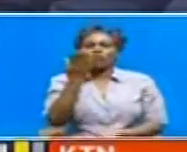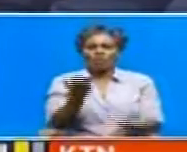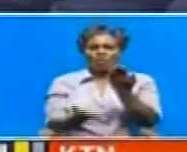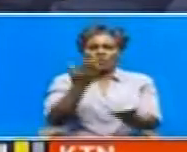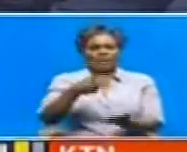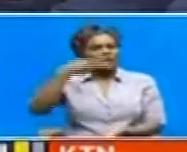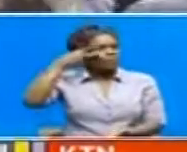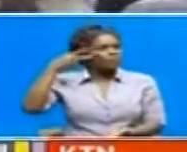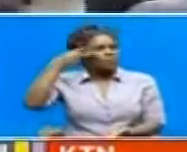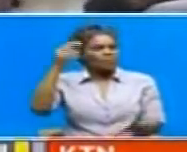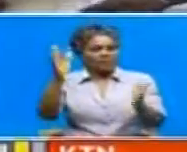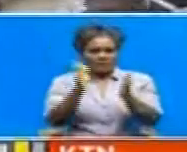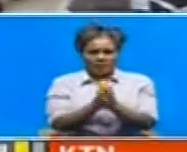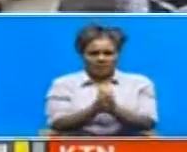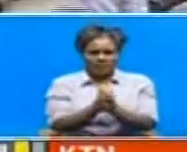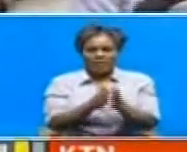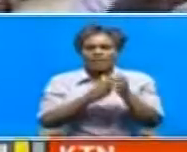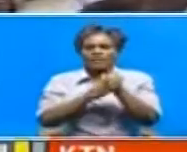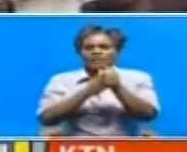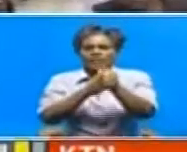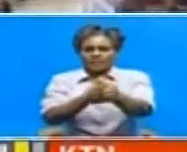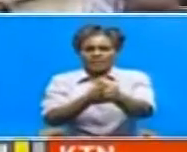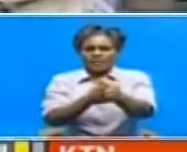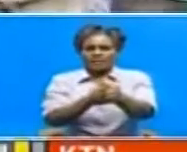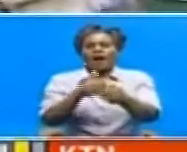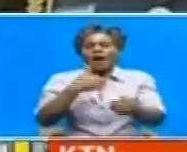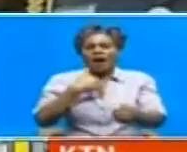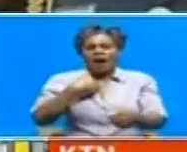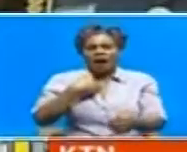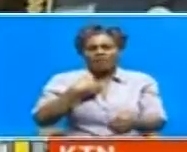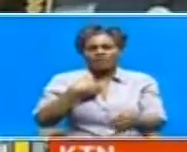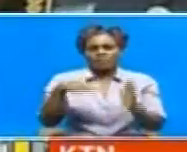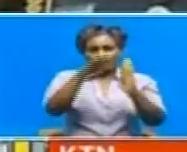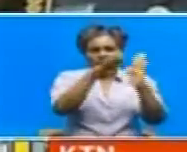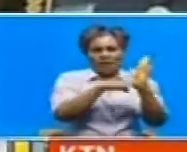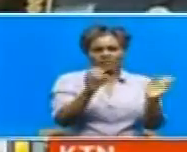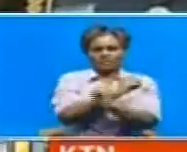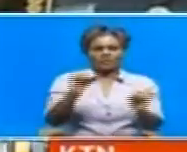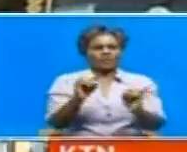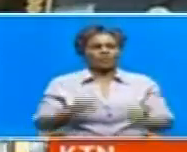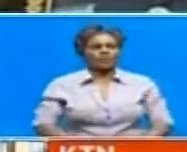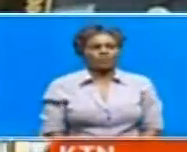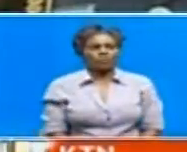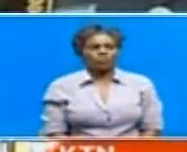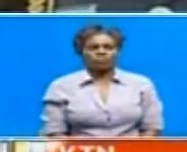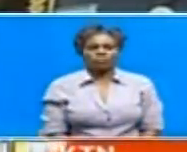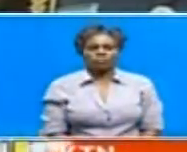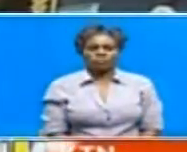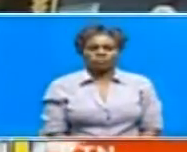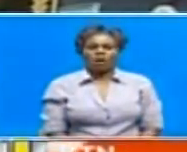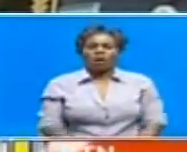uwepo wa magaidi nchini kutokana na viongozi kukosa mbinu zifazo kupambana nao na funza. Uweza